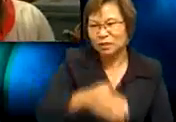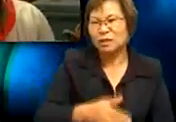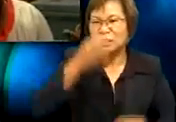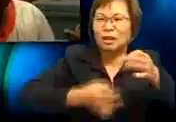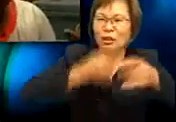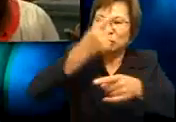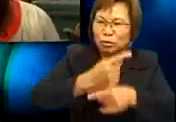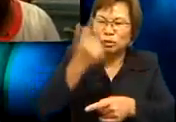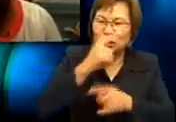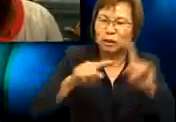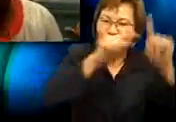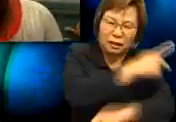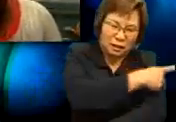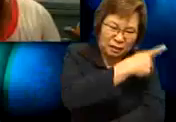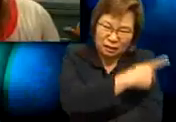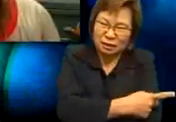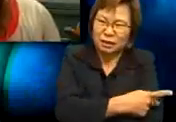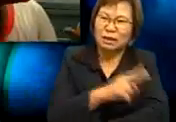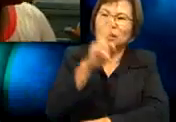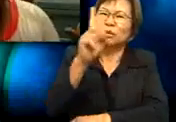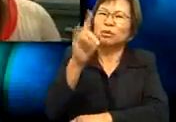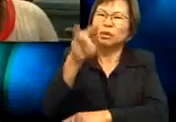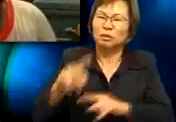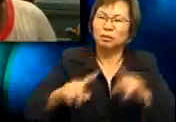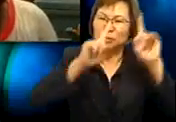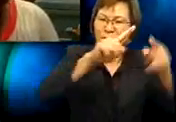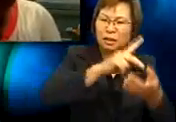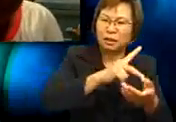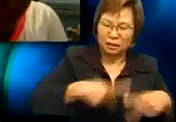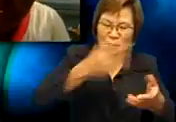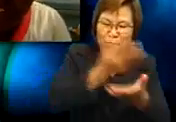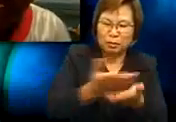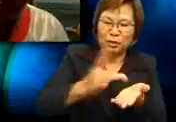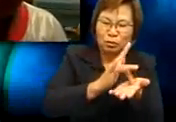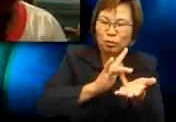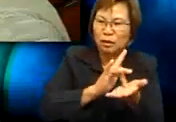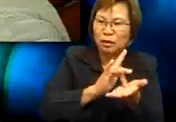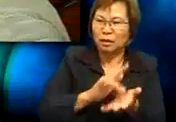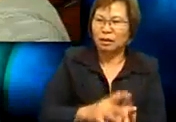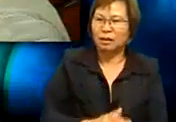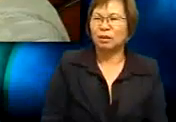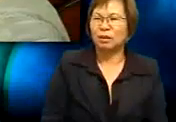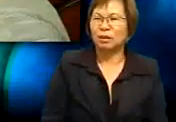Tok, kalau betul Atuk tak nak pergi ke klinik, biar Udin pergi kedai lah. Belikan Atuk ubat dia.